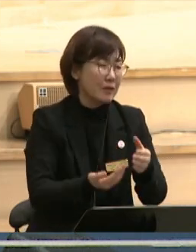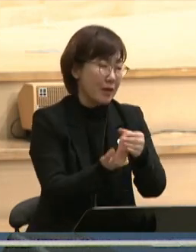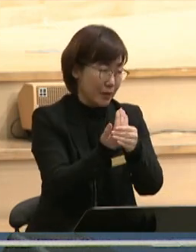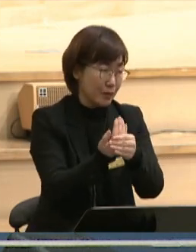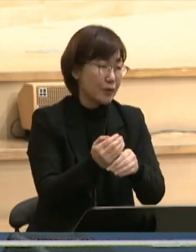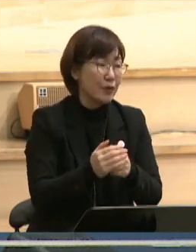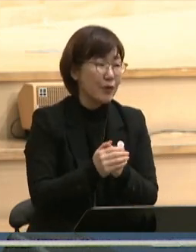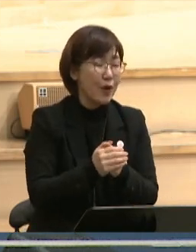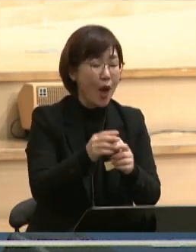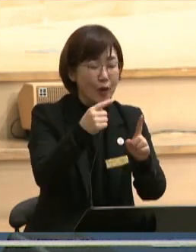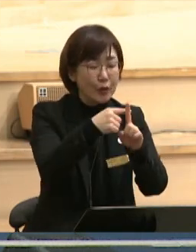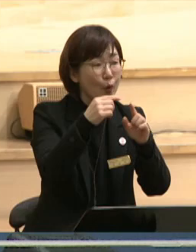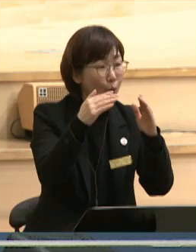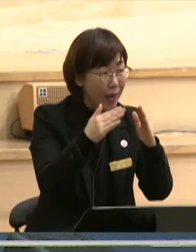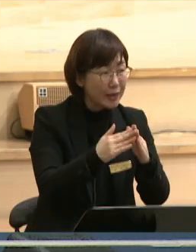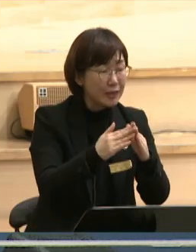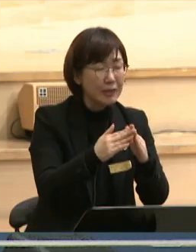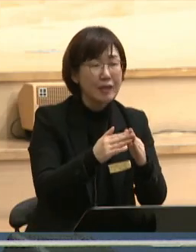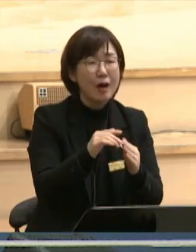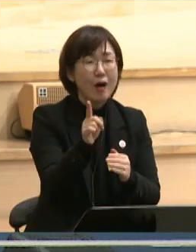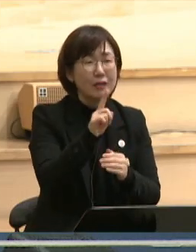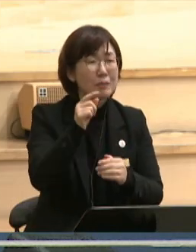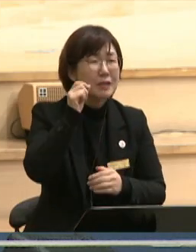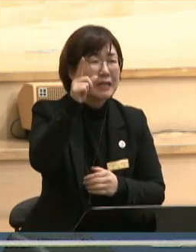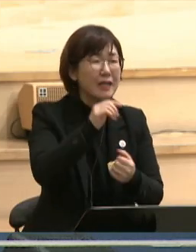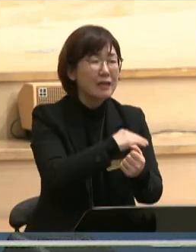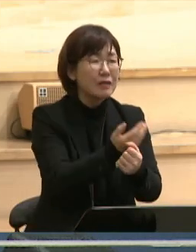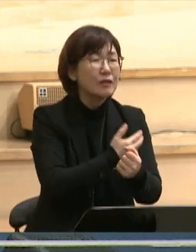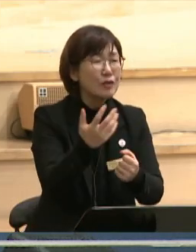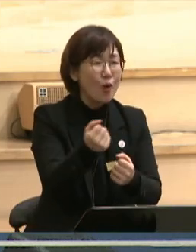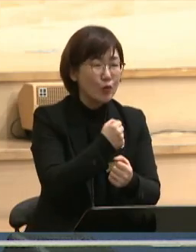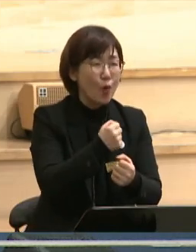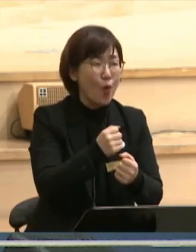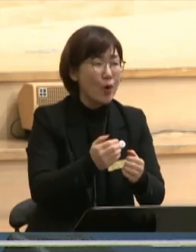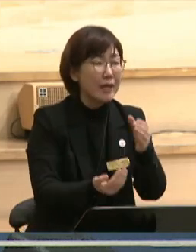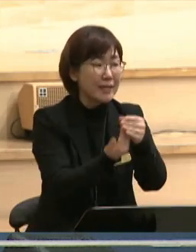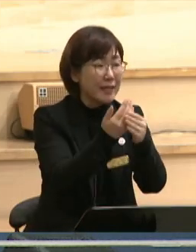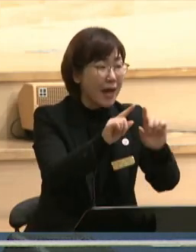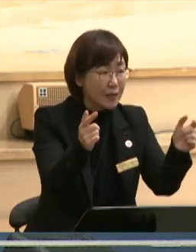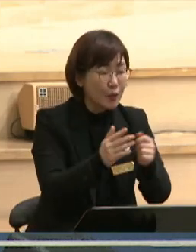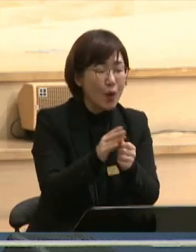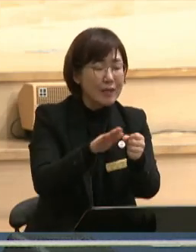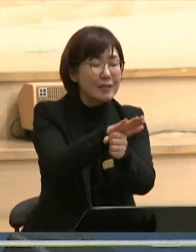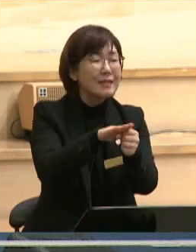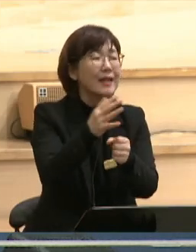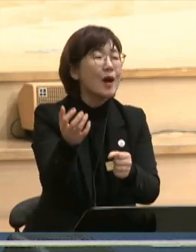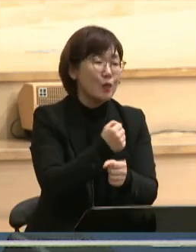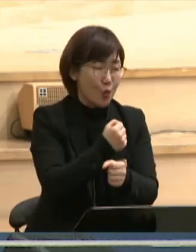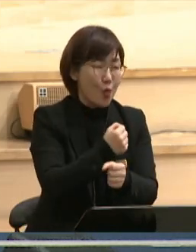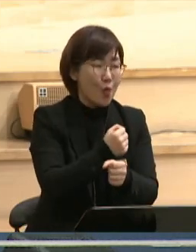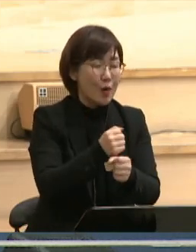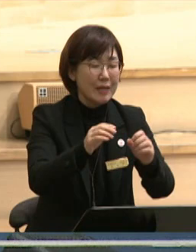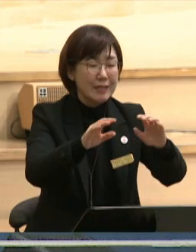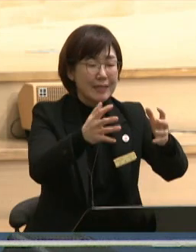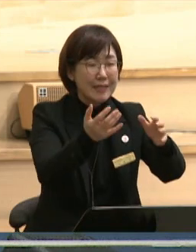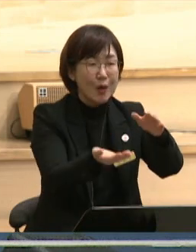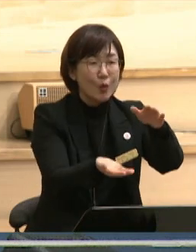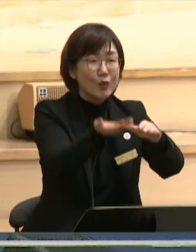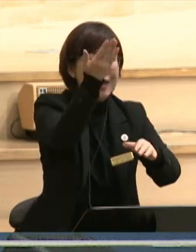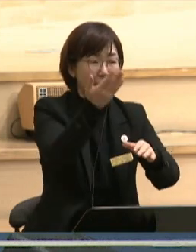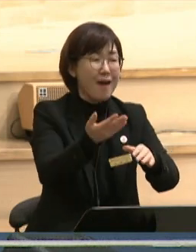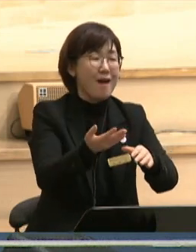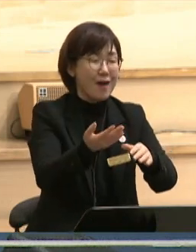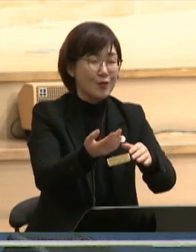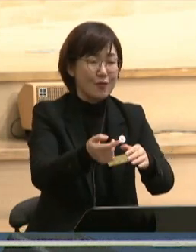여러분 교회는 어떠한 탁월함으로 승부하는 공동체가 아니라 바로이 사랑으로 세상 위에 우뚝서는